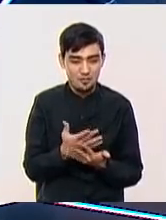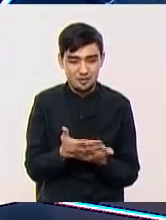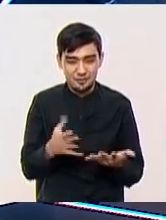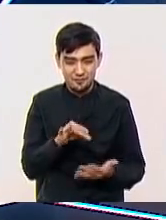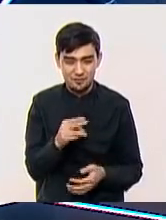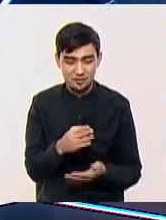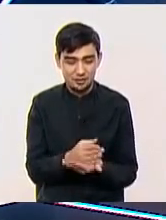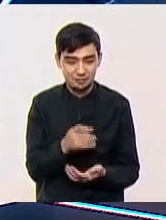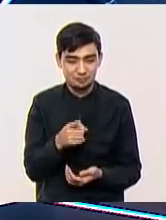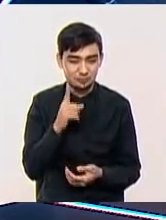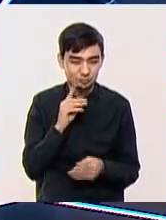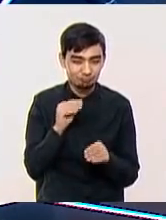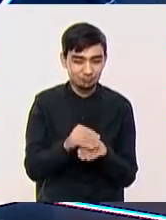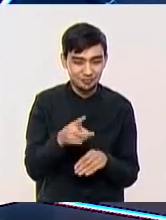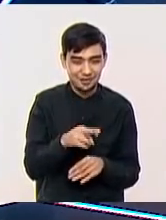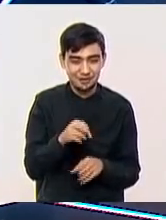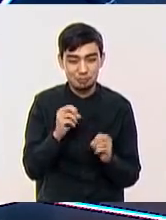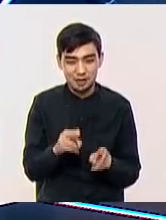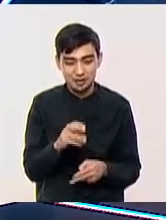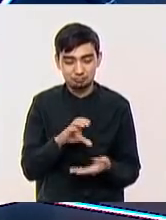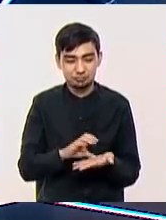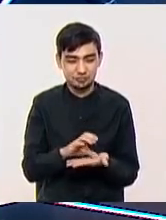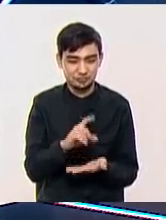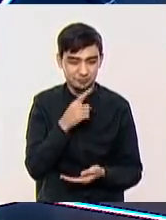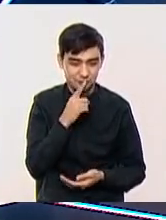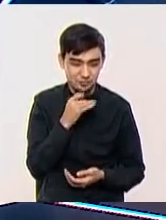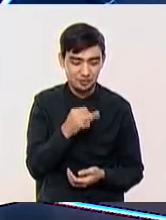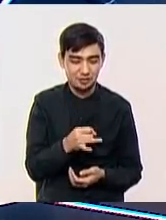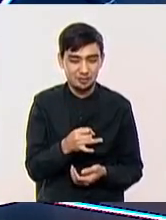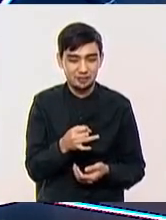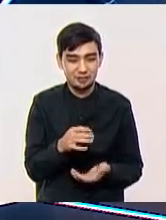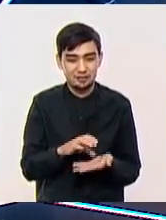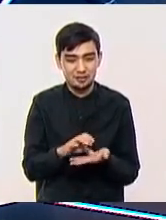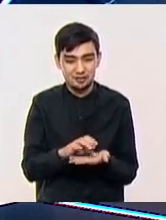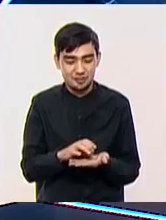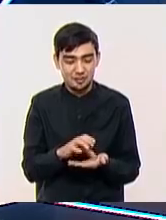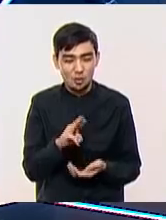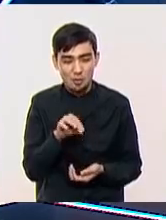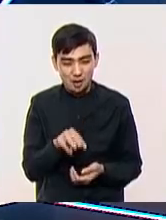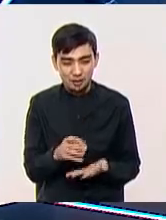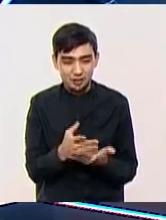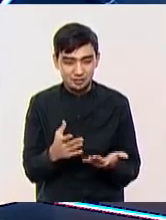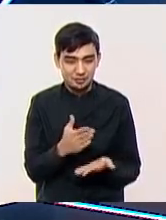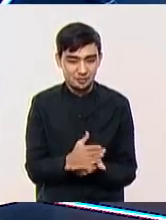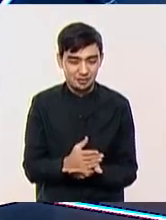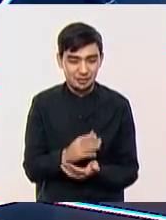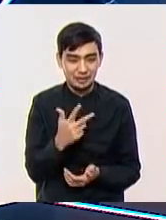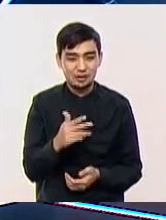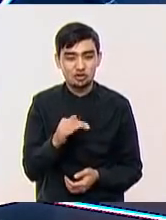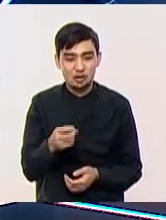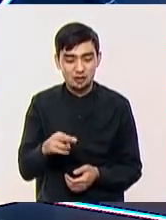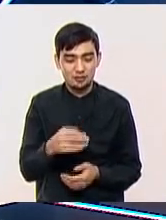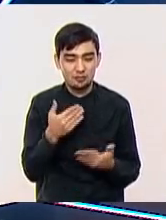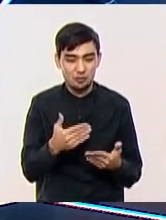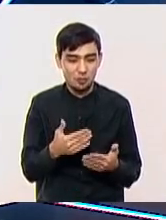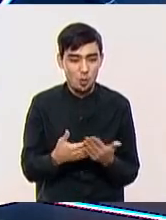Олар дәмдеуіштермен дәмқосарлар, консервіленген жүгері және бұршақ, томат пастасымен көптеген басқа өнімдер. Три желания